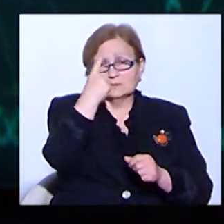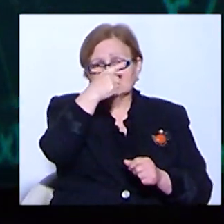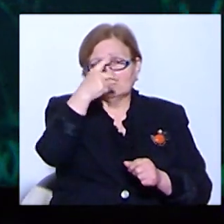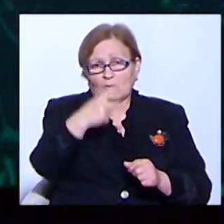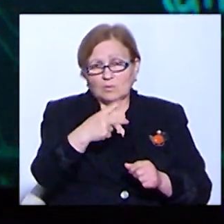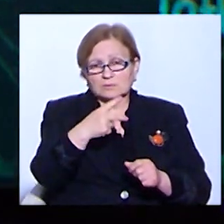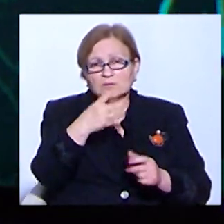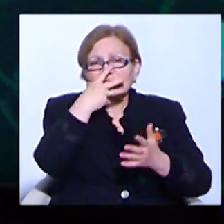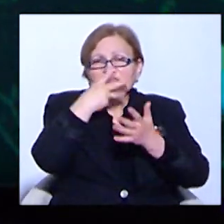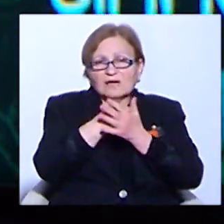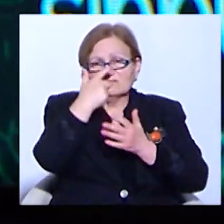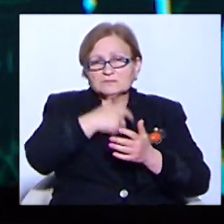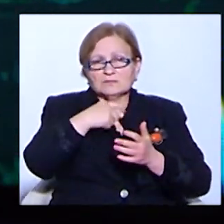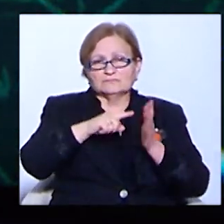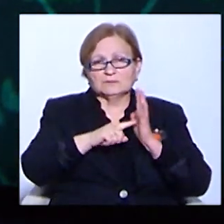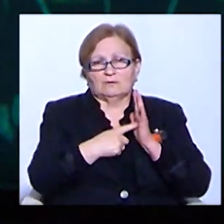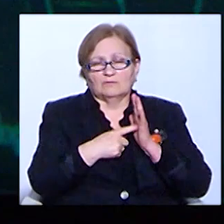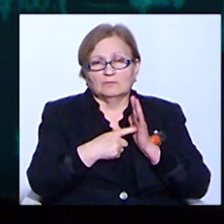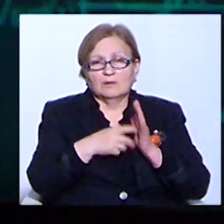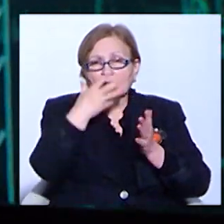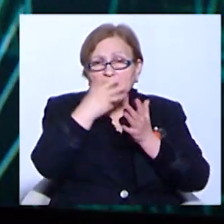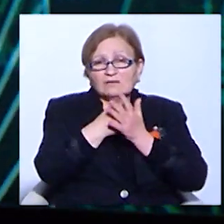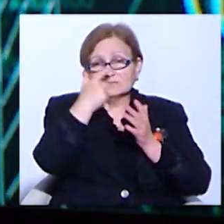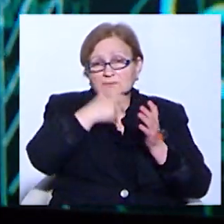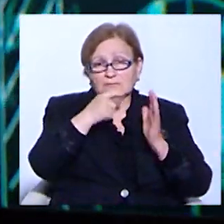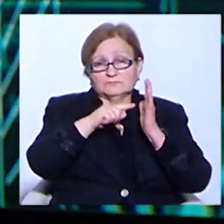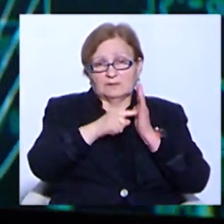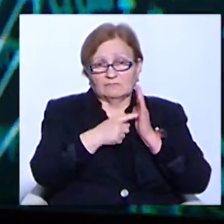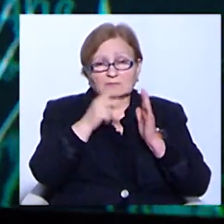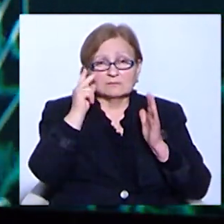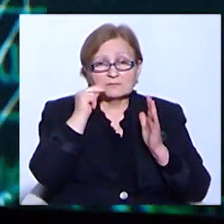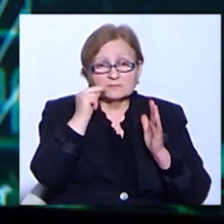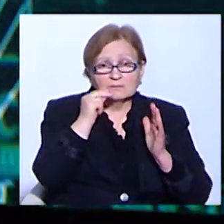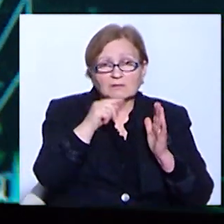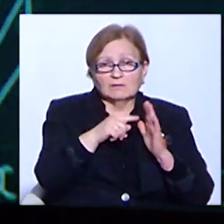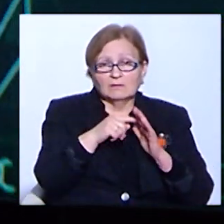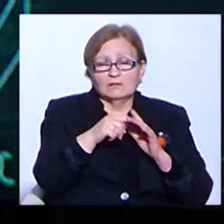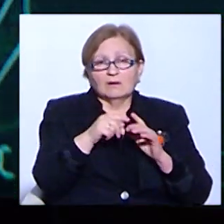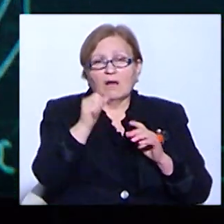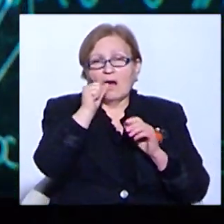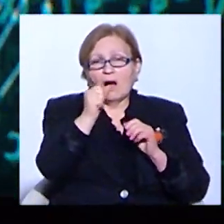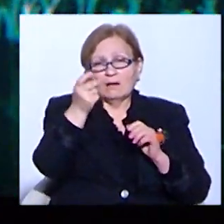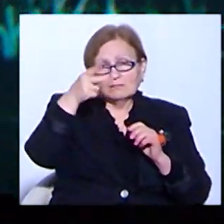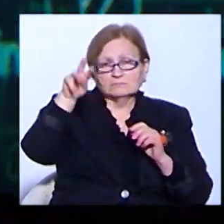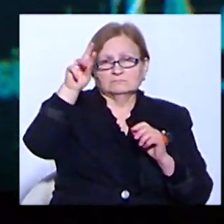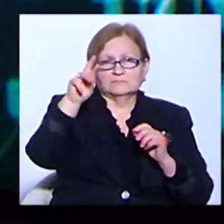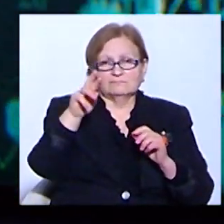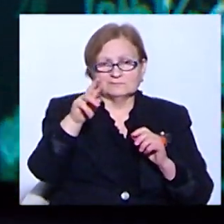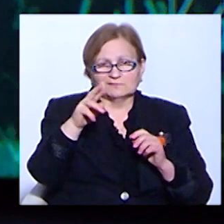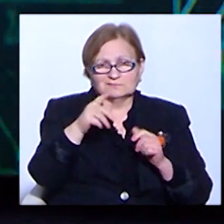გავამრავლეთ საკუთარ თავზე. და ჩვენ ვიცით, რომ საკუთარ თავზე ნებისმიერი მნიშვნელობის გამრავლება არის ა კვადრატება, ანუ მეორე ხარისხში